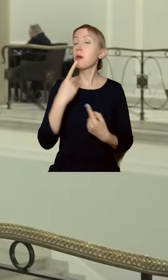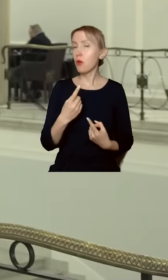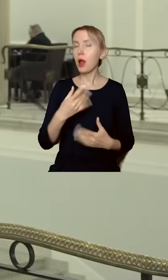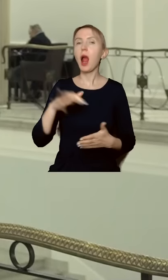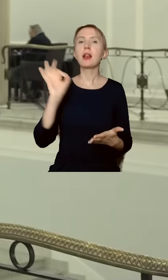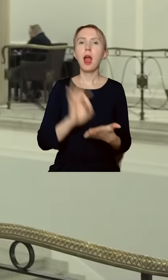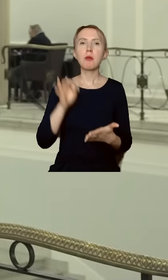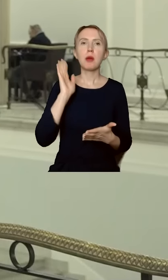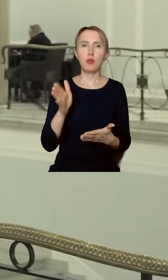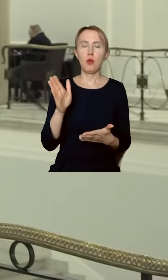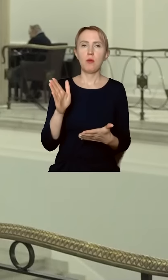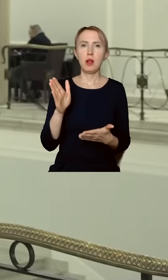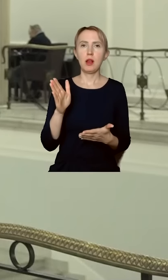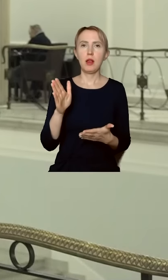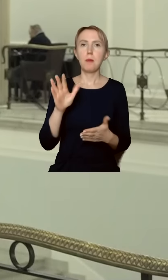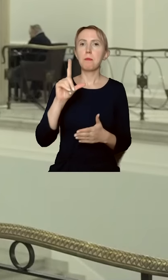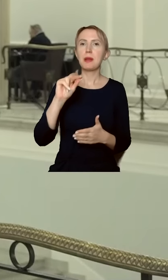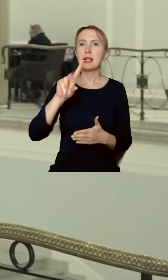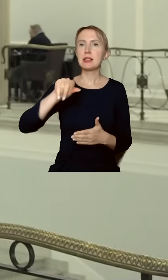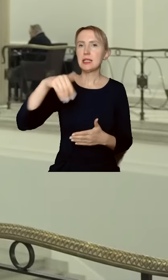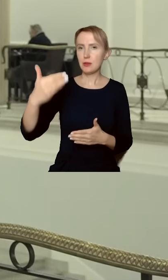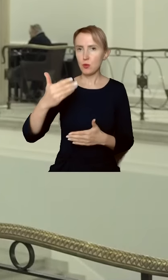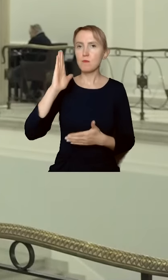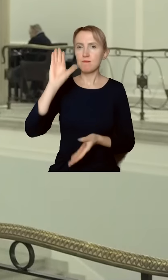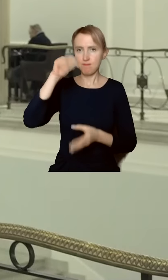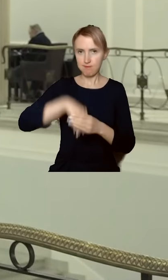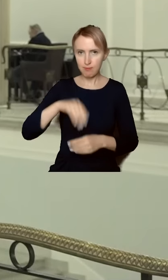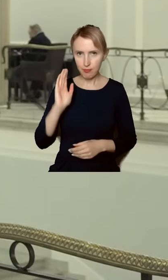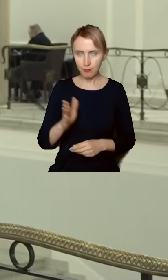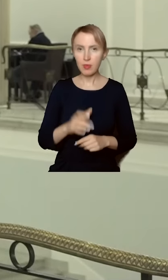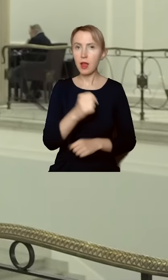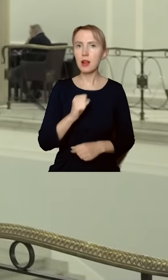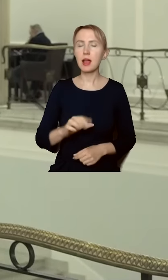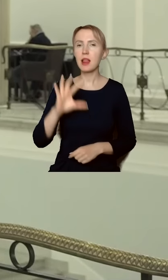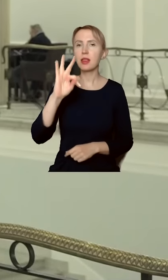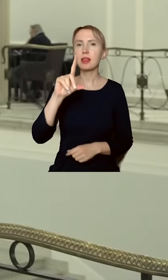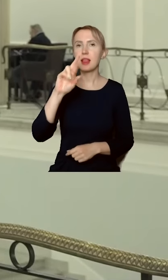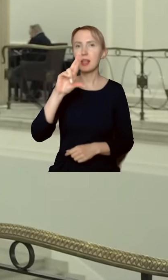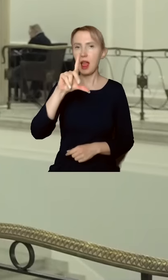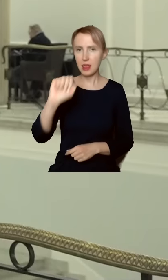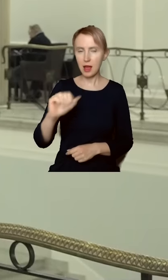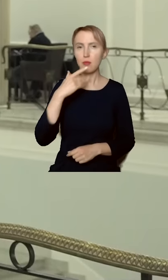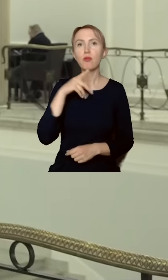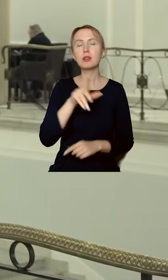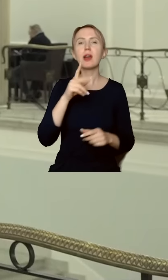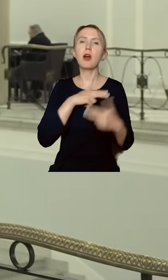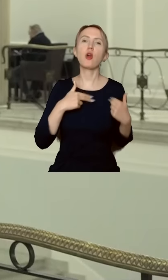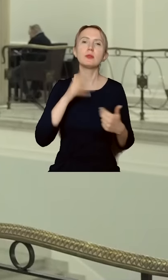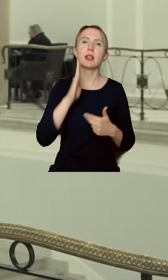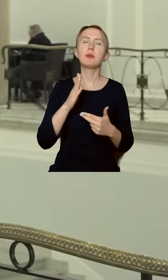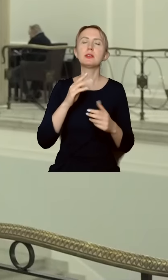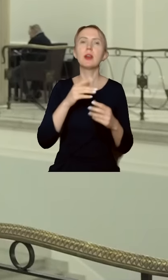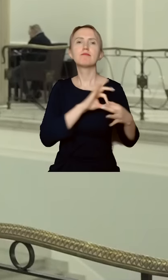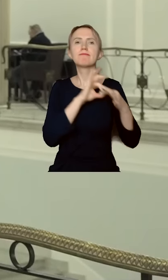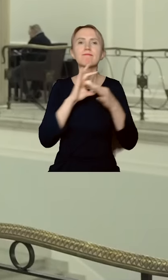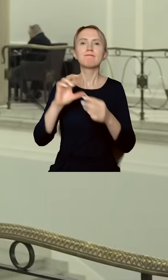pojawi się w prezydium. Jak również mówił poseł Trela, ta komisja będzie miała wiele wątków politycznych, które będą